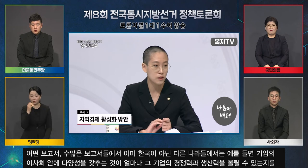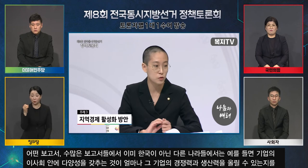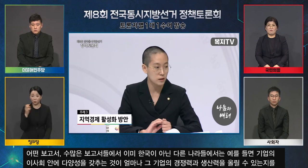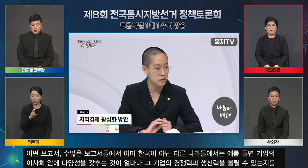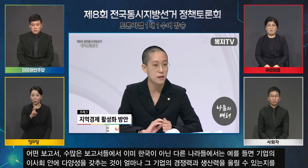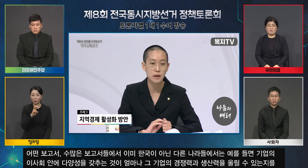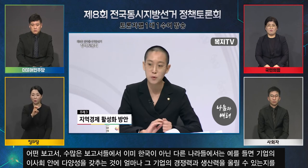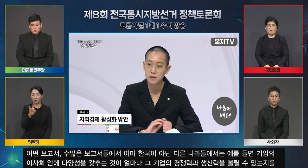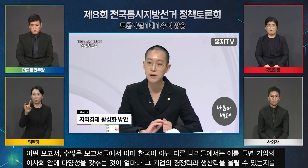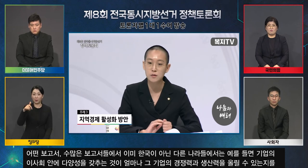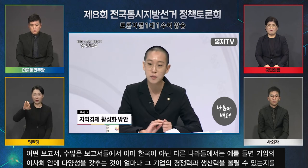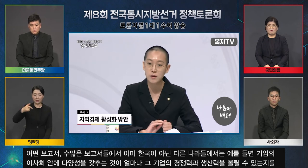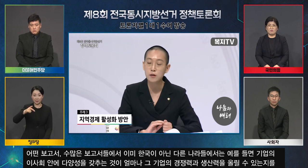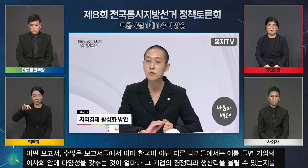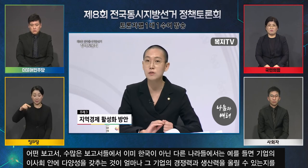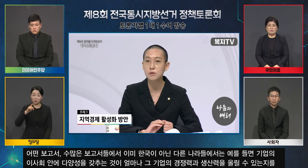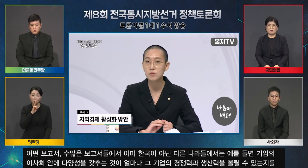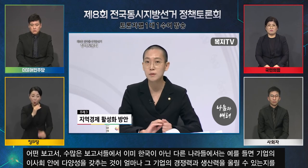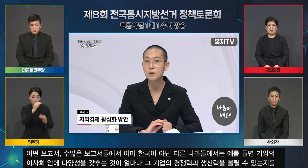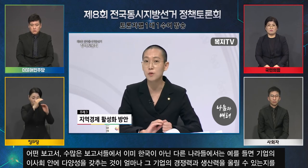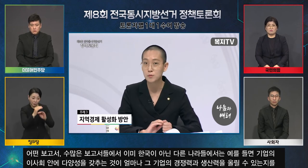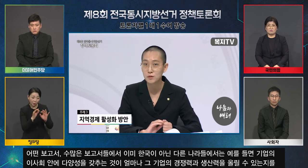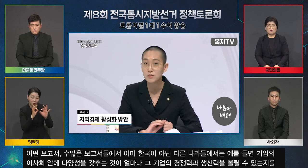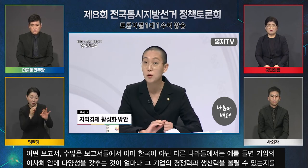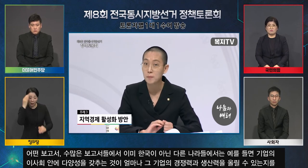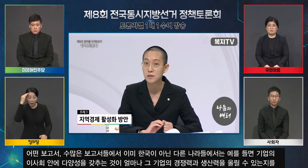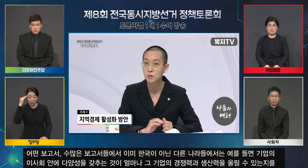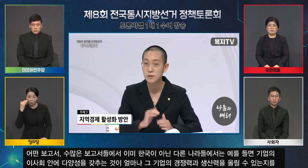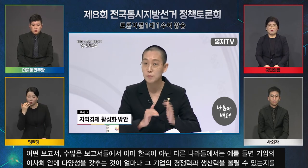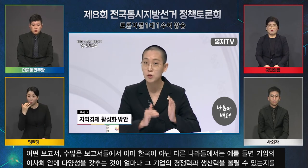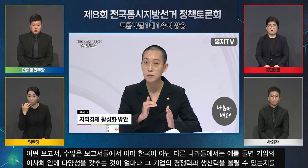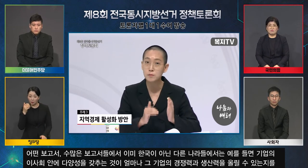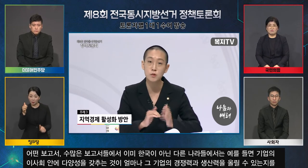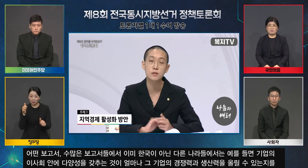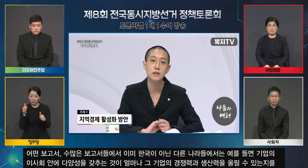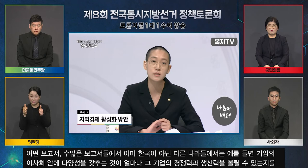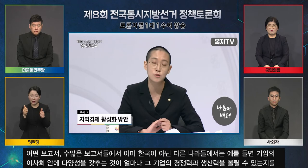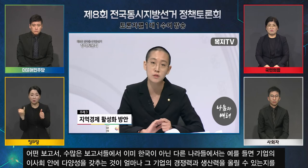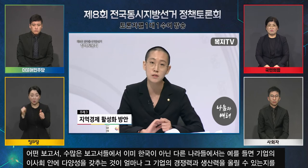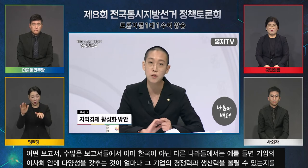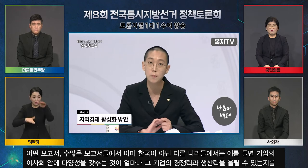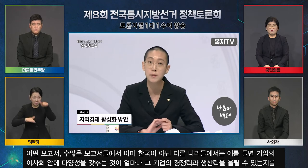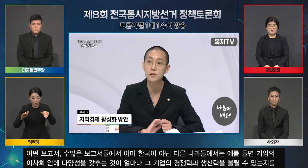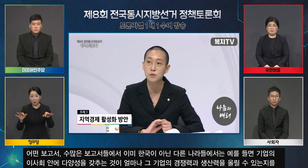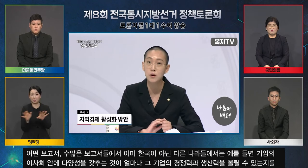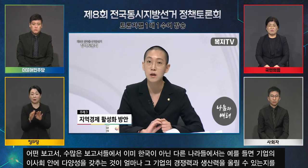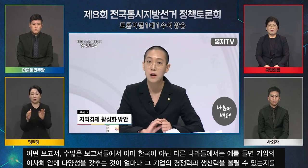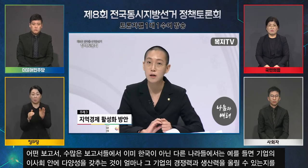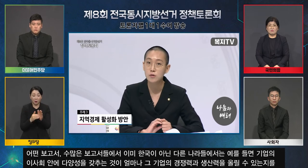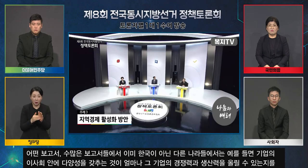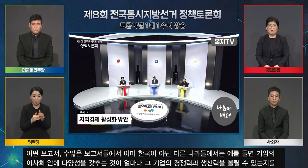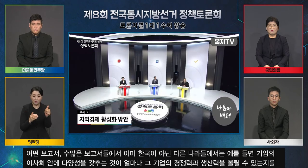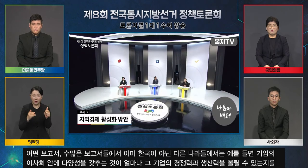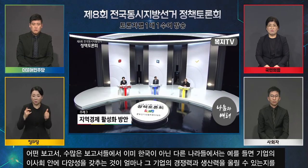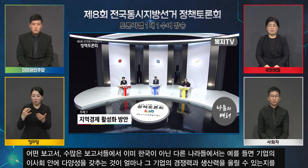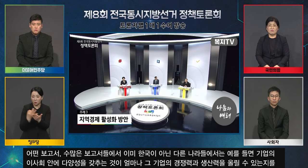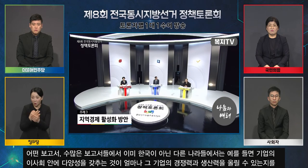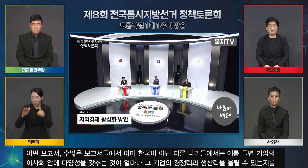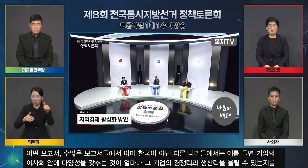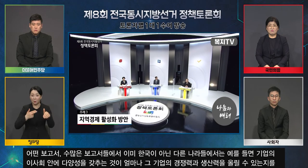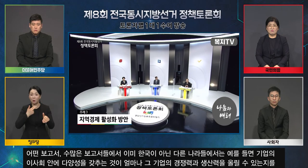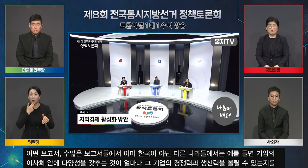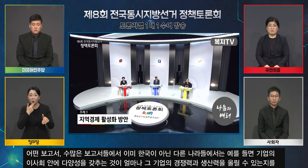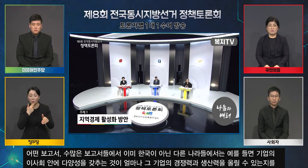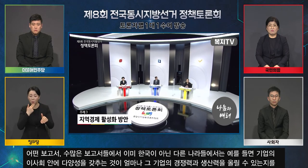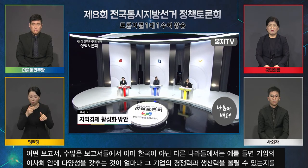보고서의 최근의 내용에 따르면 한국에서 성차별이 없어지는 것만으로 남녀 임금 격차가 시정되는 것만으로 한국의 GDP가